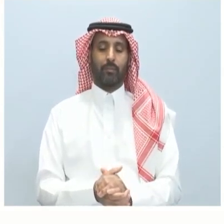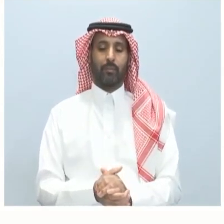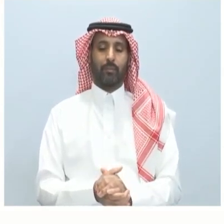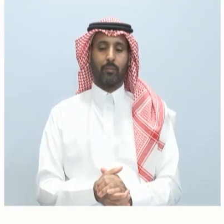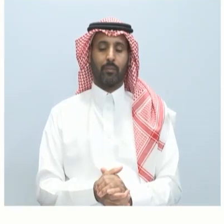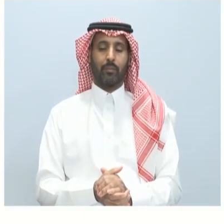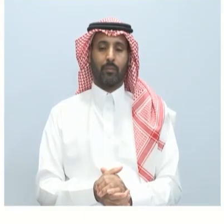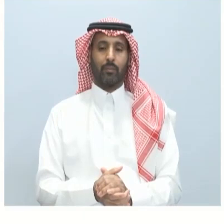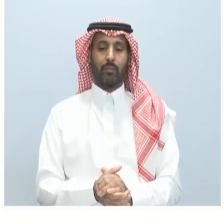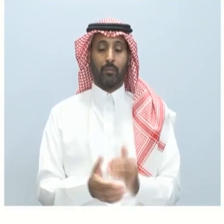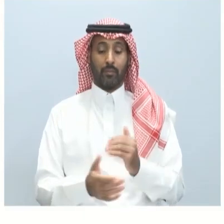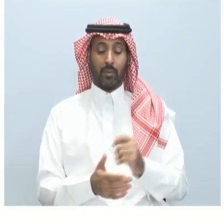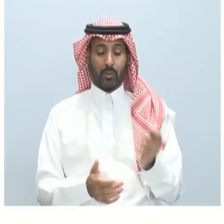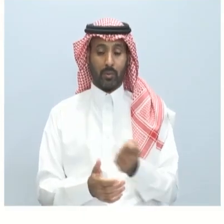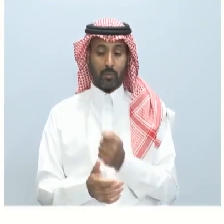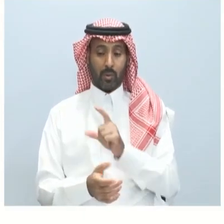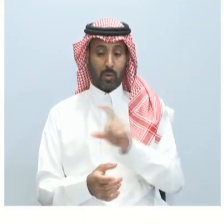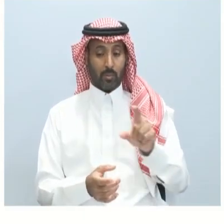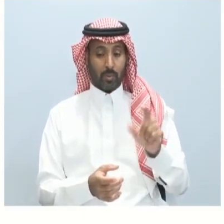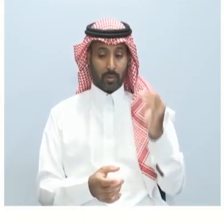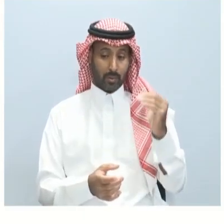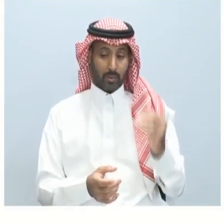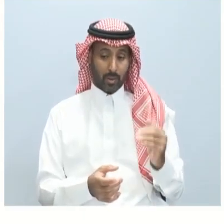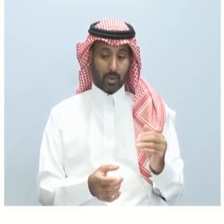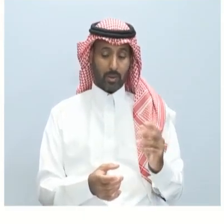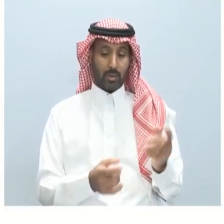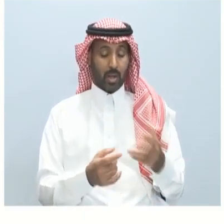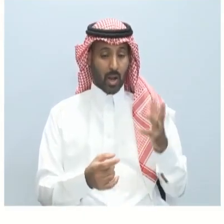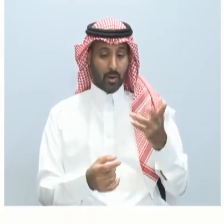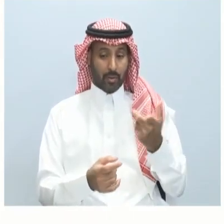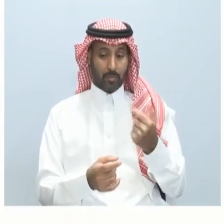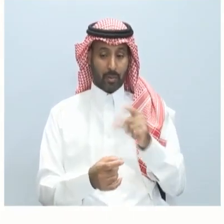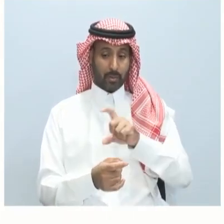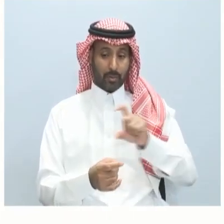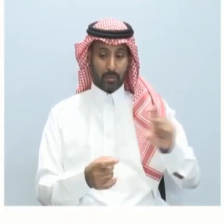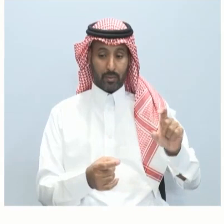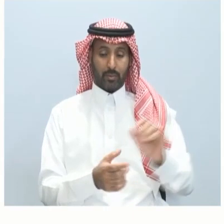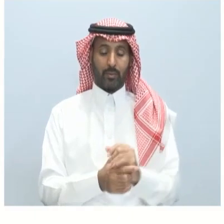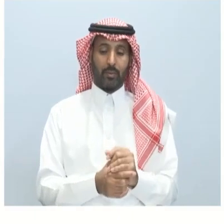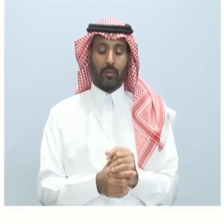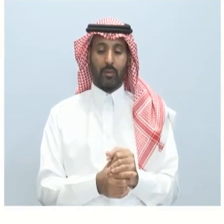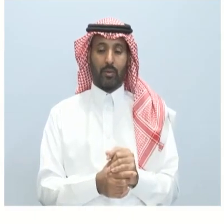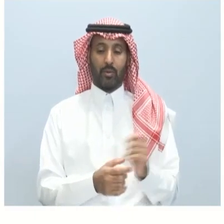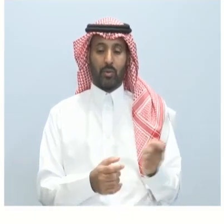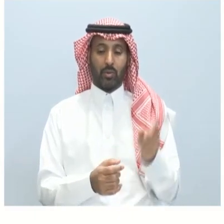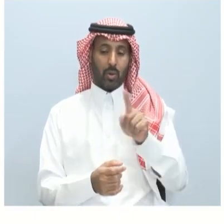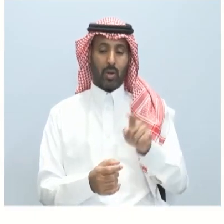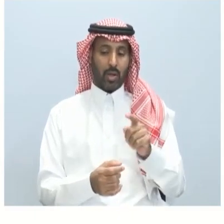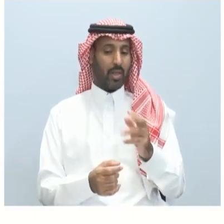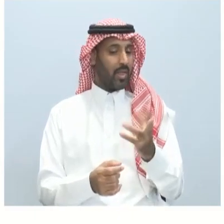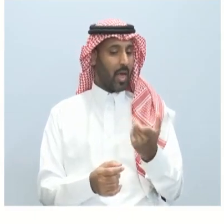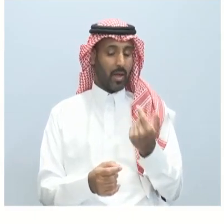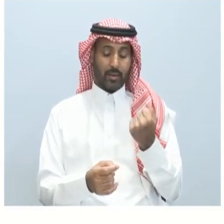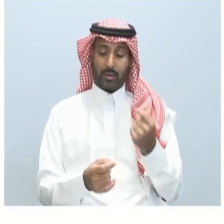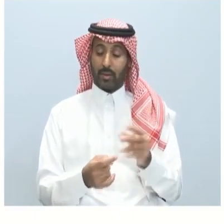جبريه ايضا اكتب كلا مما ياتي على صوره معادله جبريه السؤال الثاني نقص